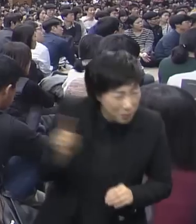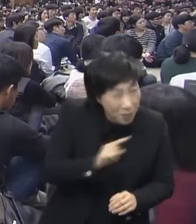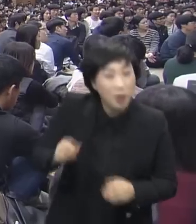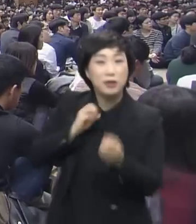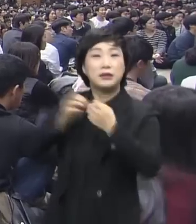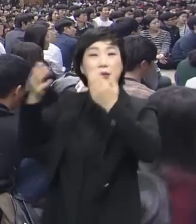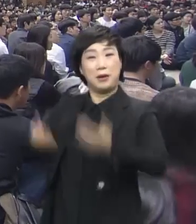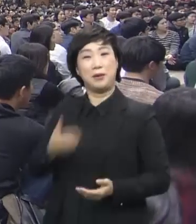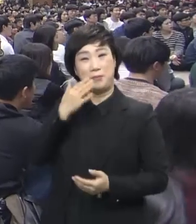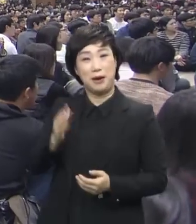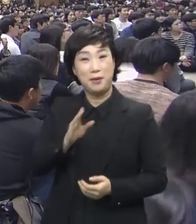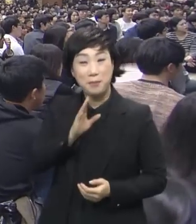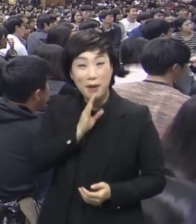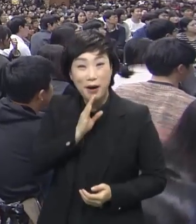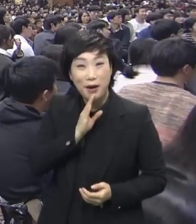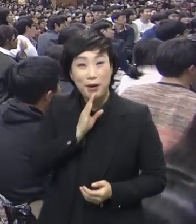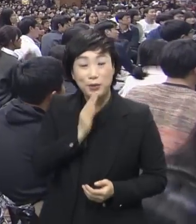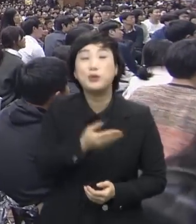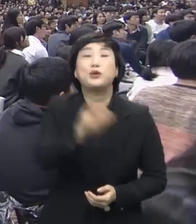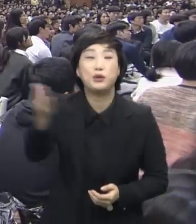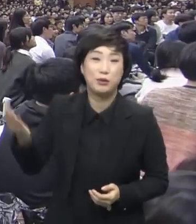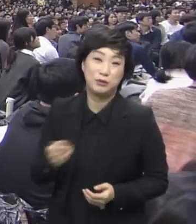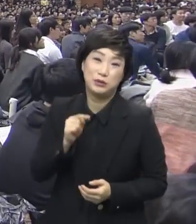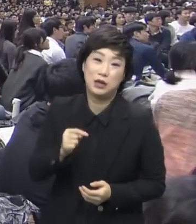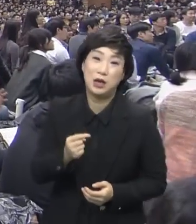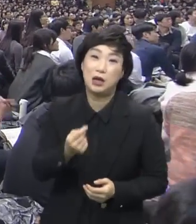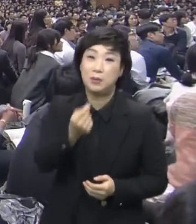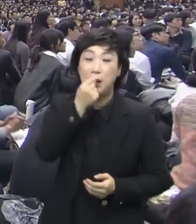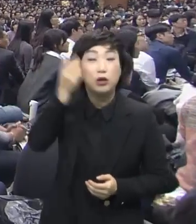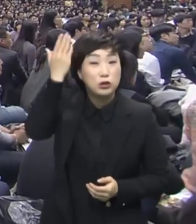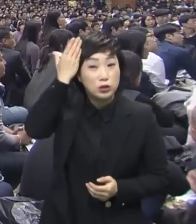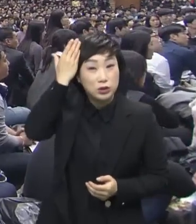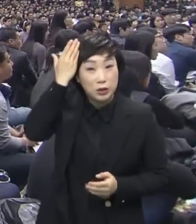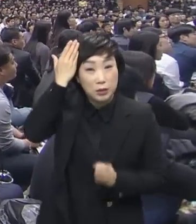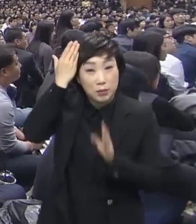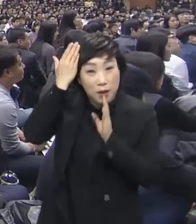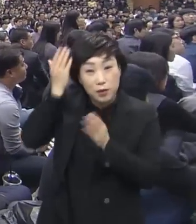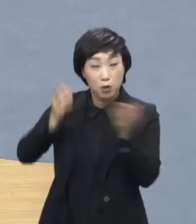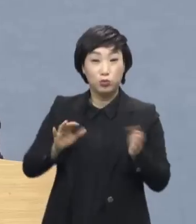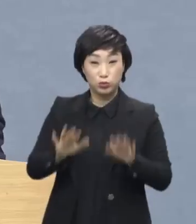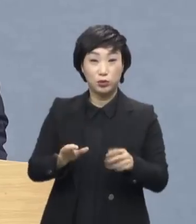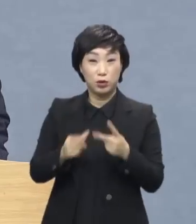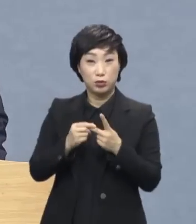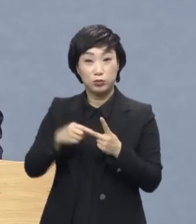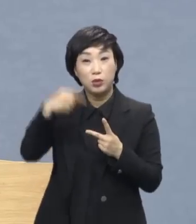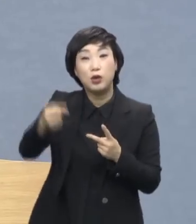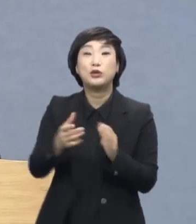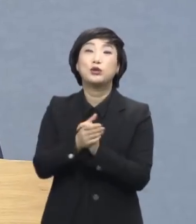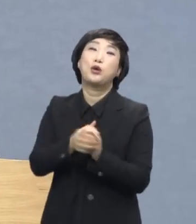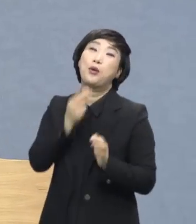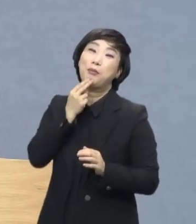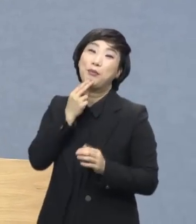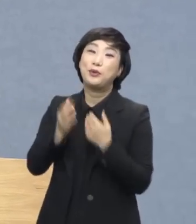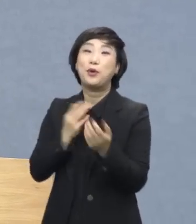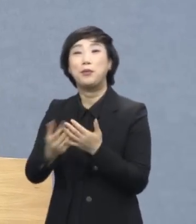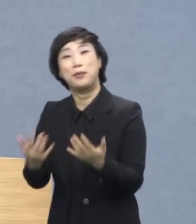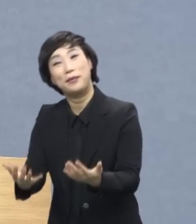있다. 배운 지성이요. 그럼 기도 안 오면 경험